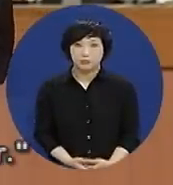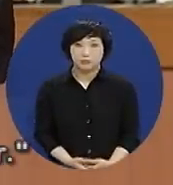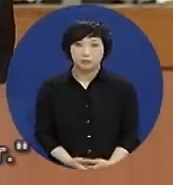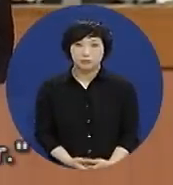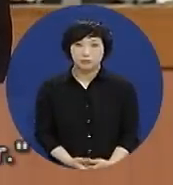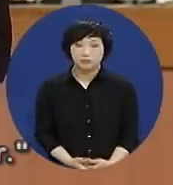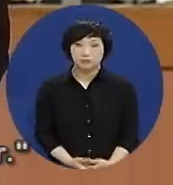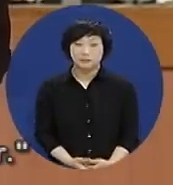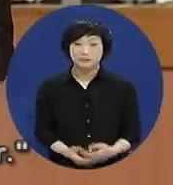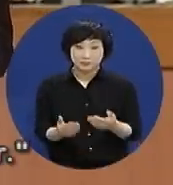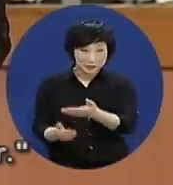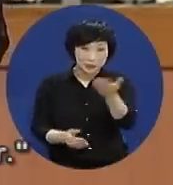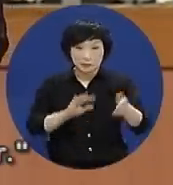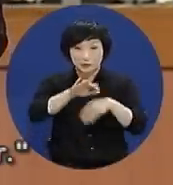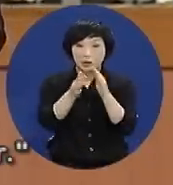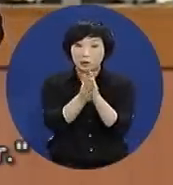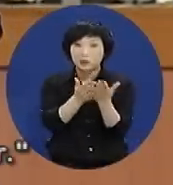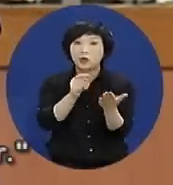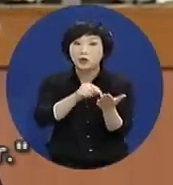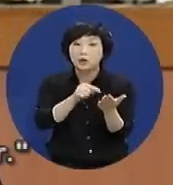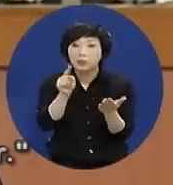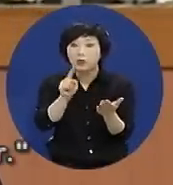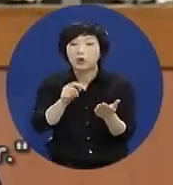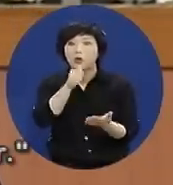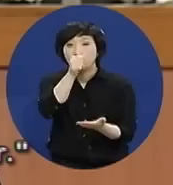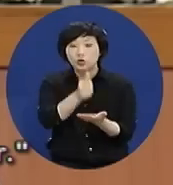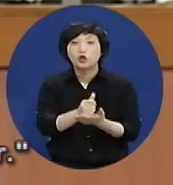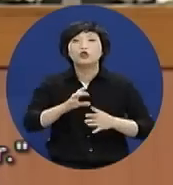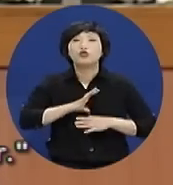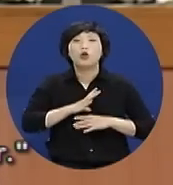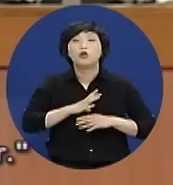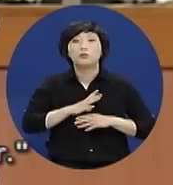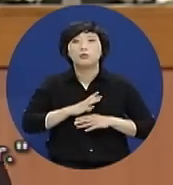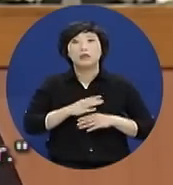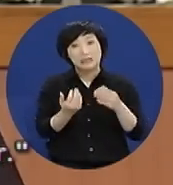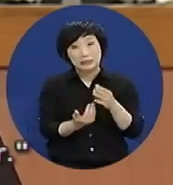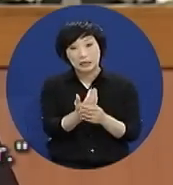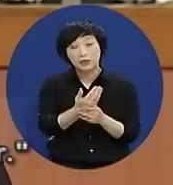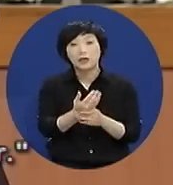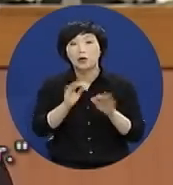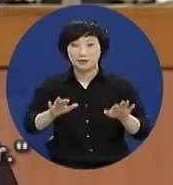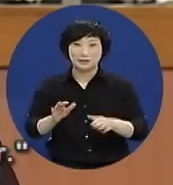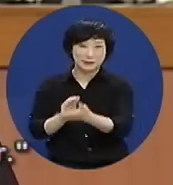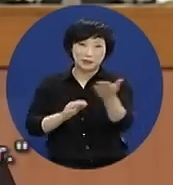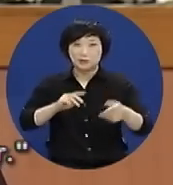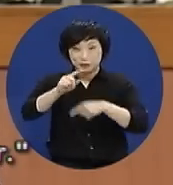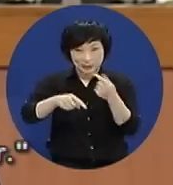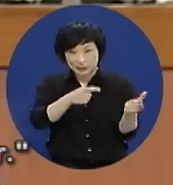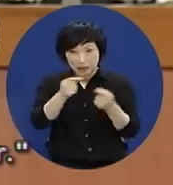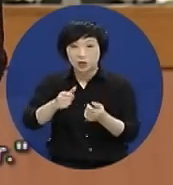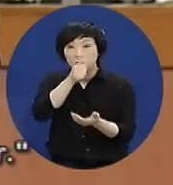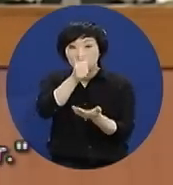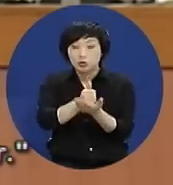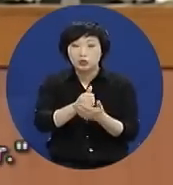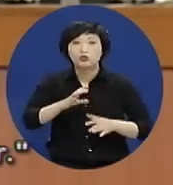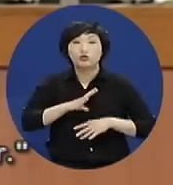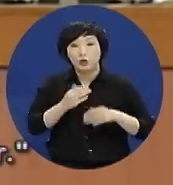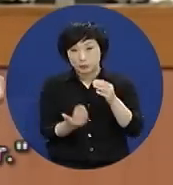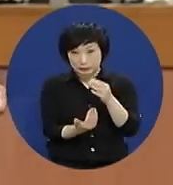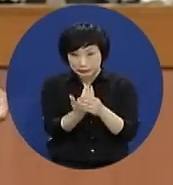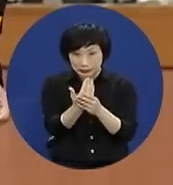罪は恐れを生みます一緒に言いましょう罪は恐れを生み